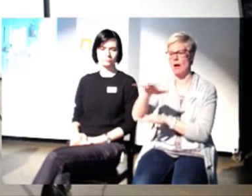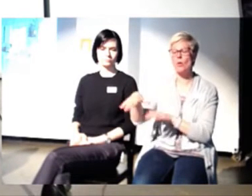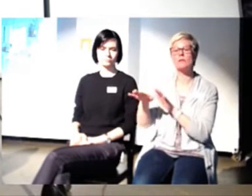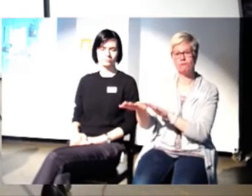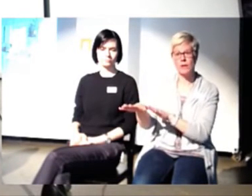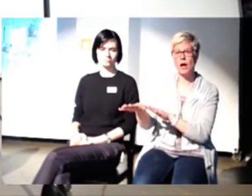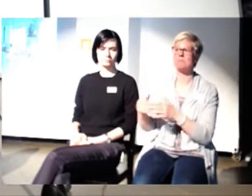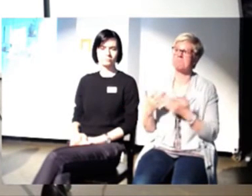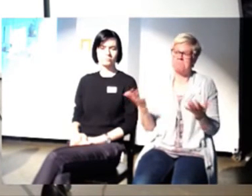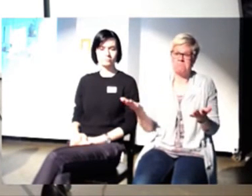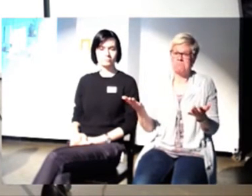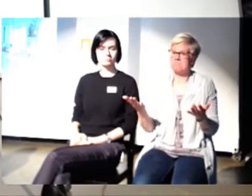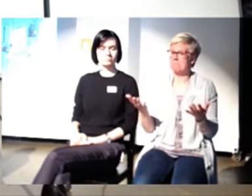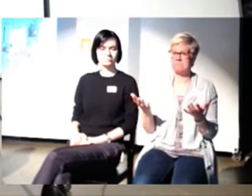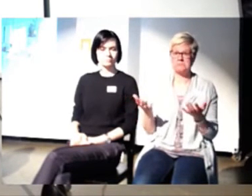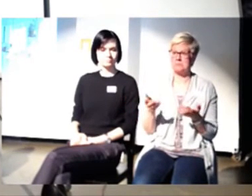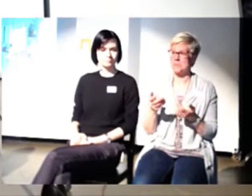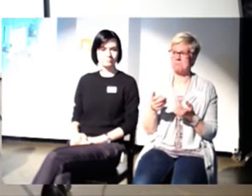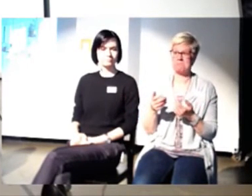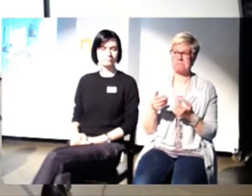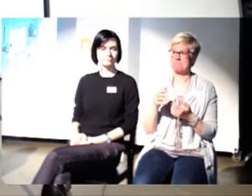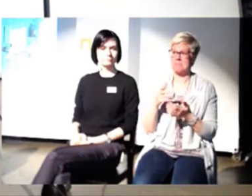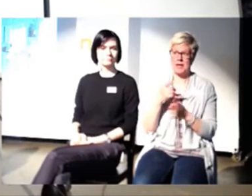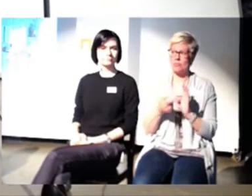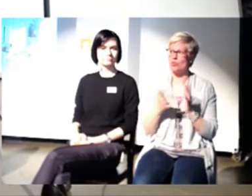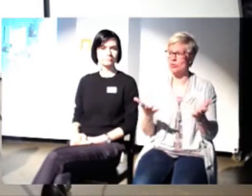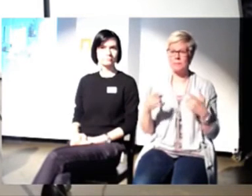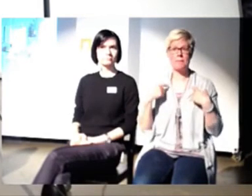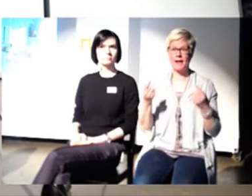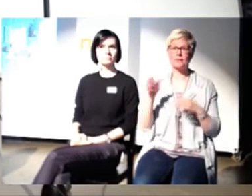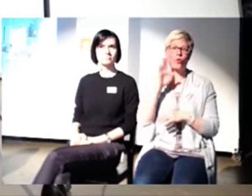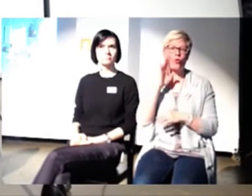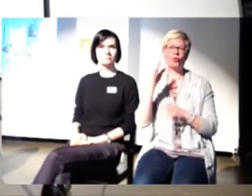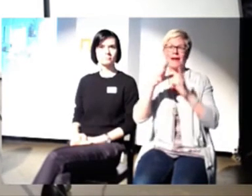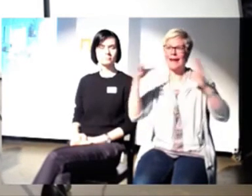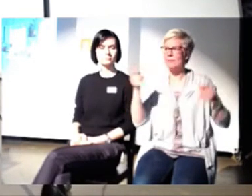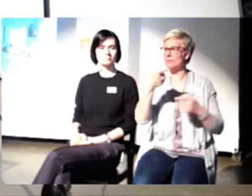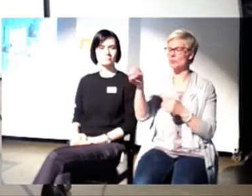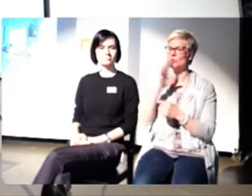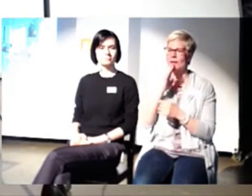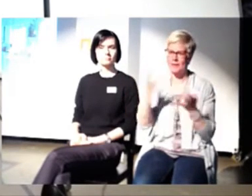Joo, ei mulla sen enempää. Mä odotan mielenkiinnolla kuulla lisää, mitä muut kertoo. Kiitoksia teille.